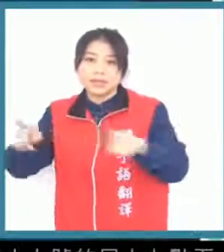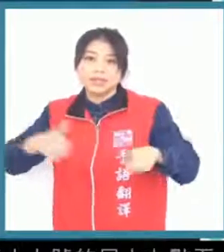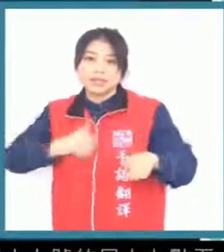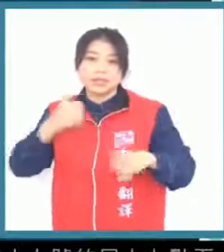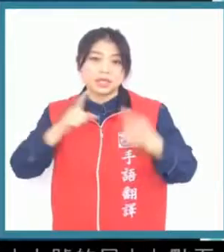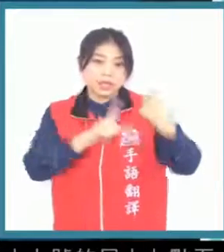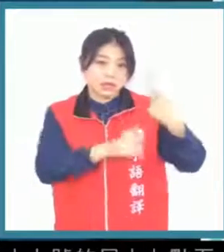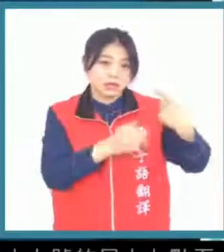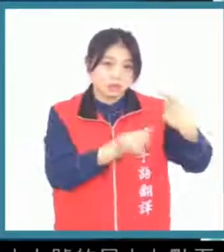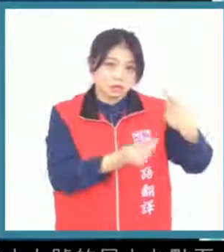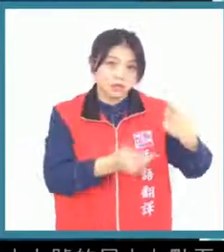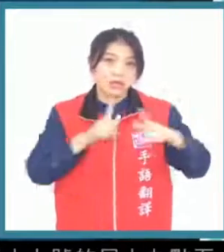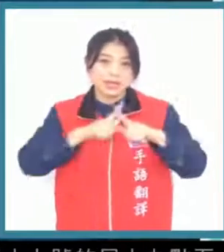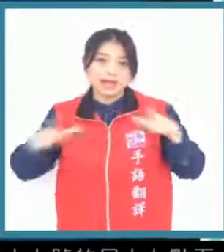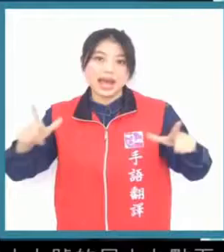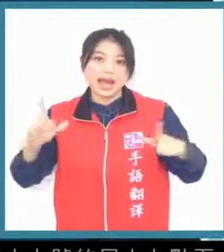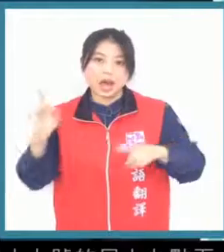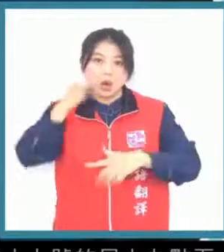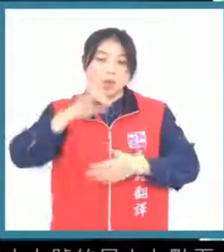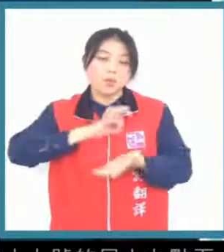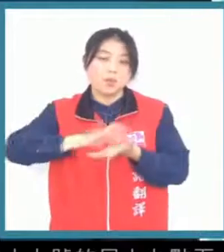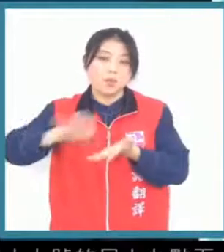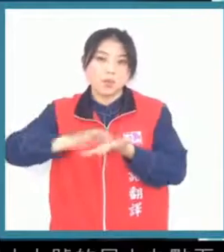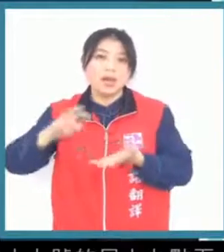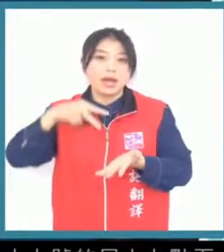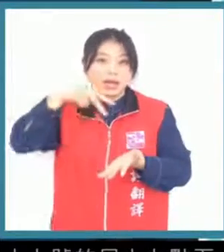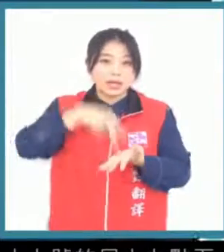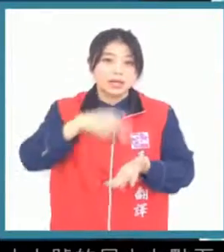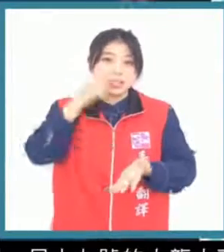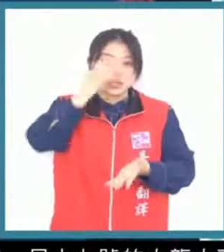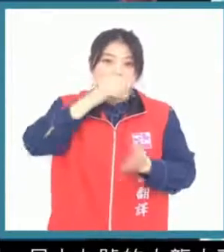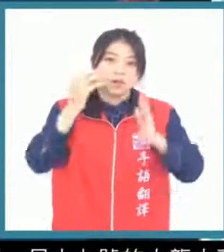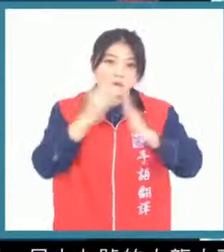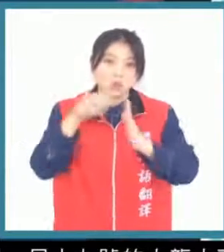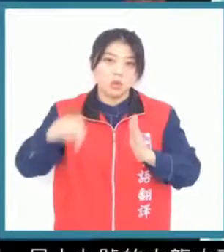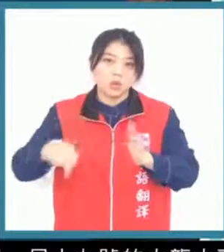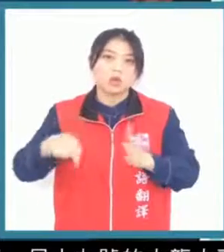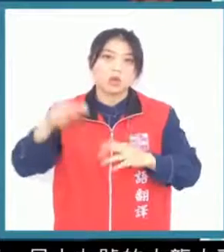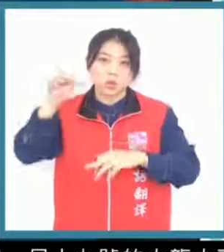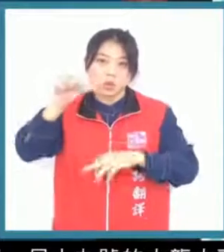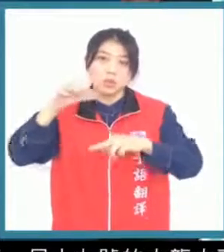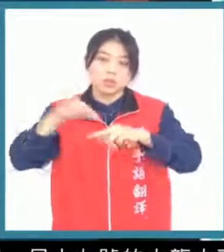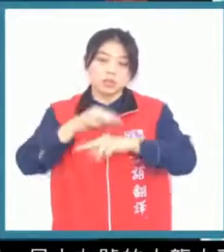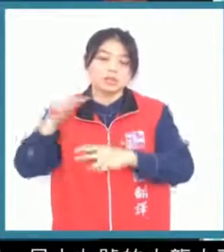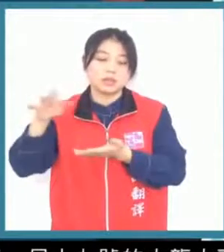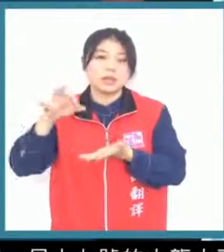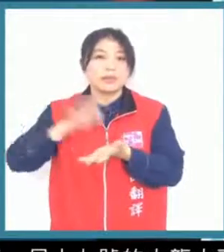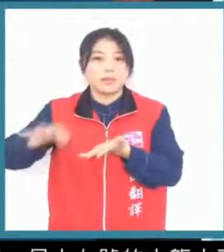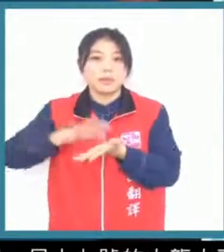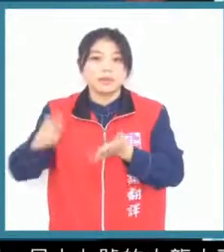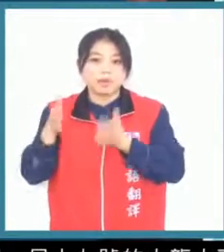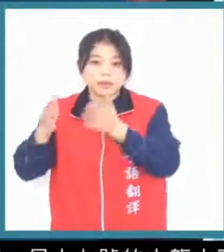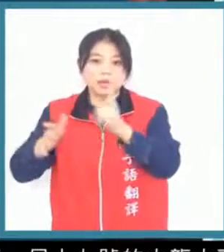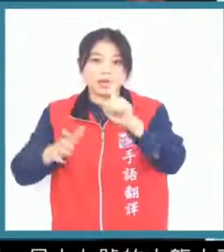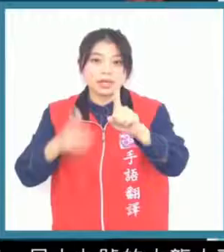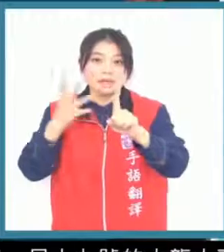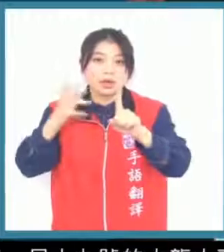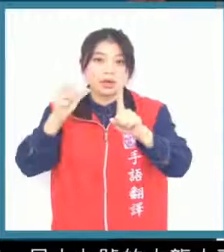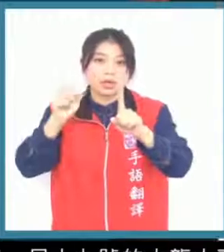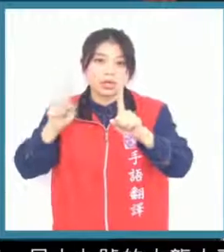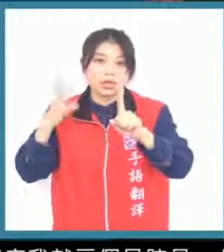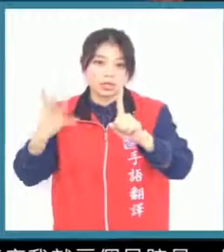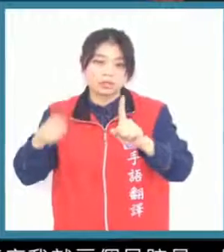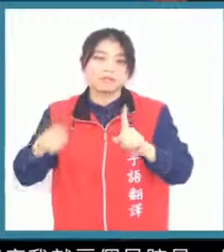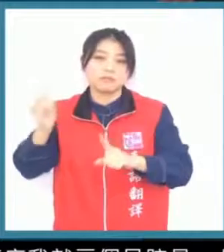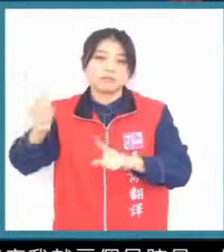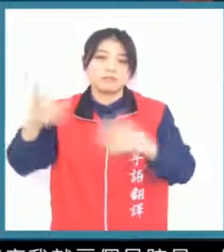号的大龙大卖场以及利特屋五金百货商店哦，这三个足迹是18514这个个案的足迹